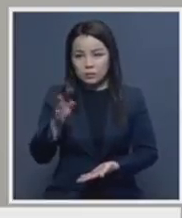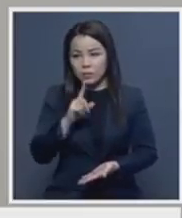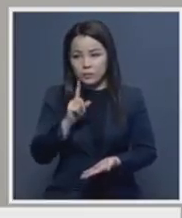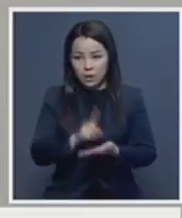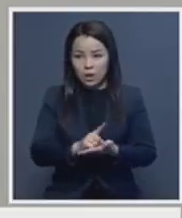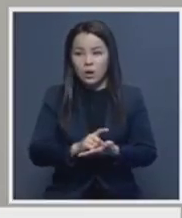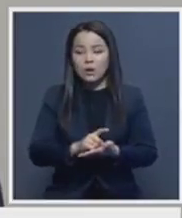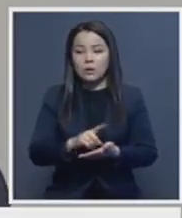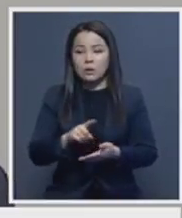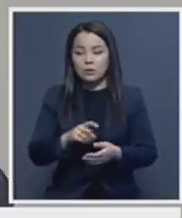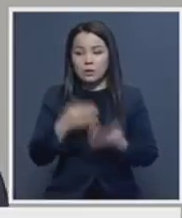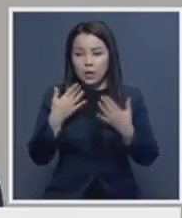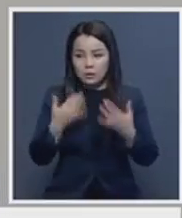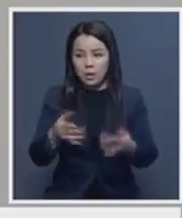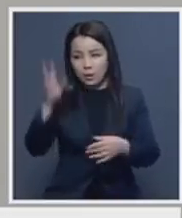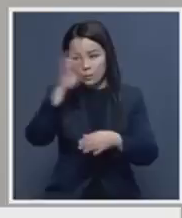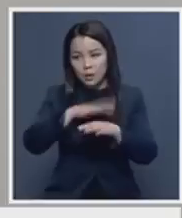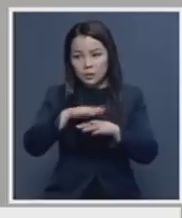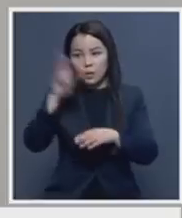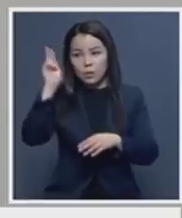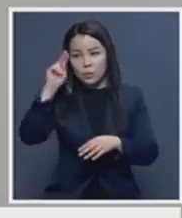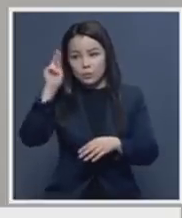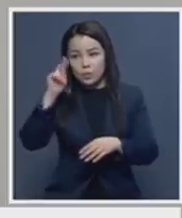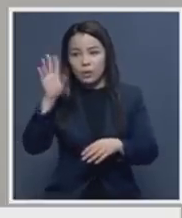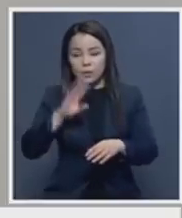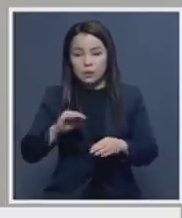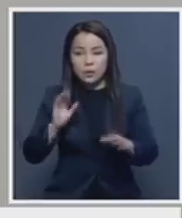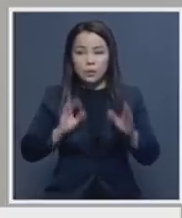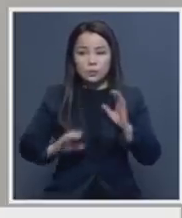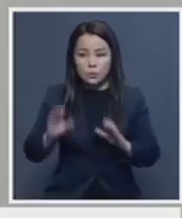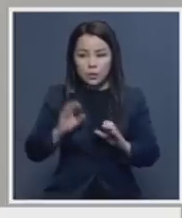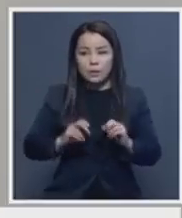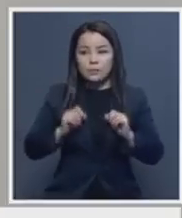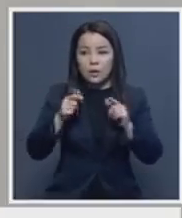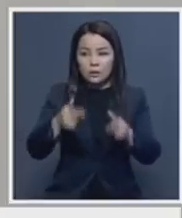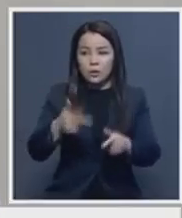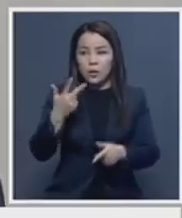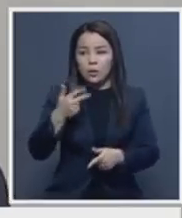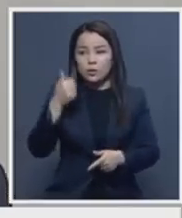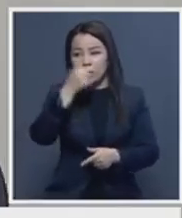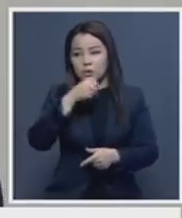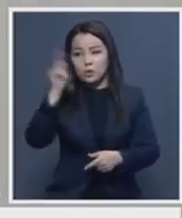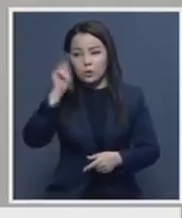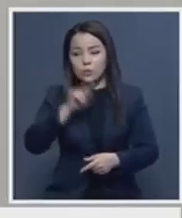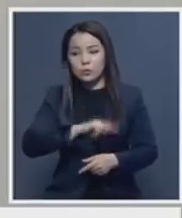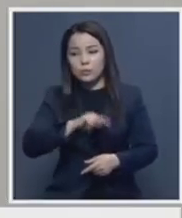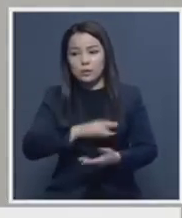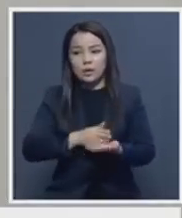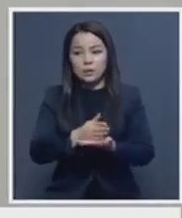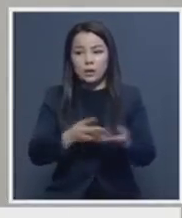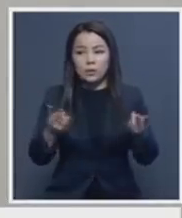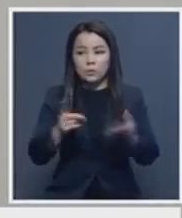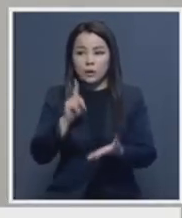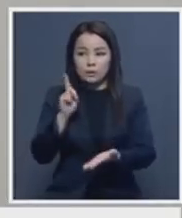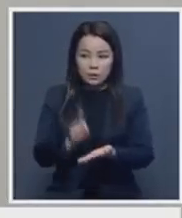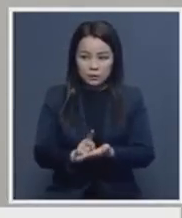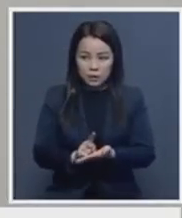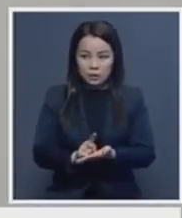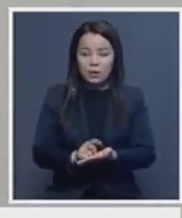Міндетті түрде оның себебі мемлекет тарапынан оқып шыққан студенттер сол мемлекетке 3 жыл міндетті түрде жұмыс істесе керек. Біріншіден әрине